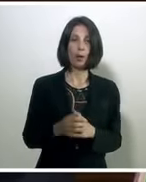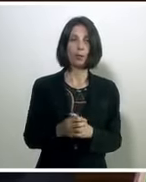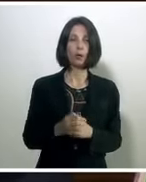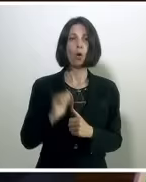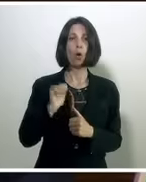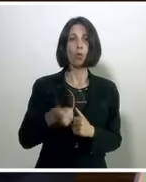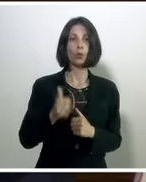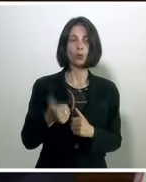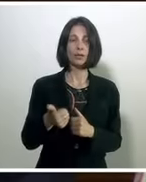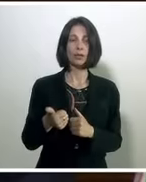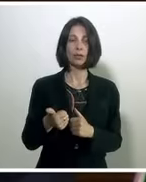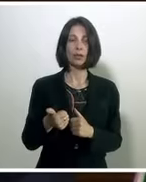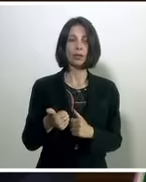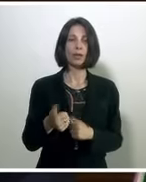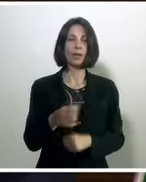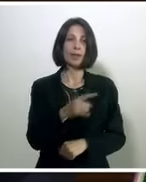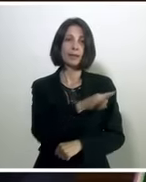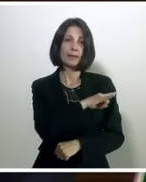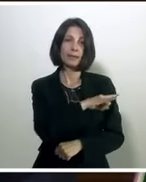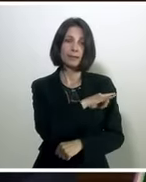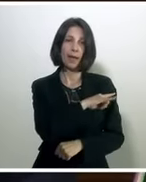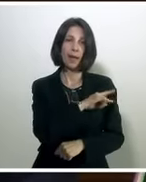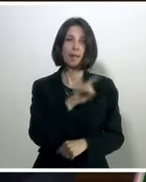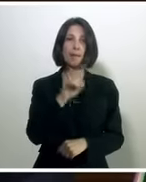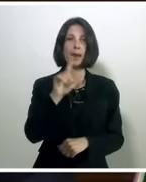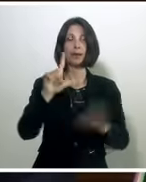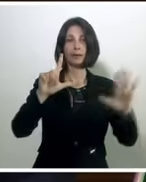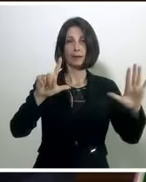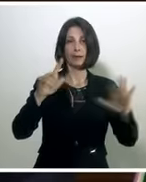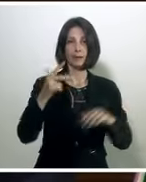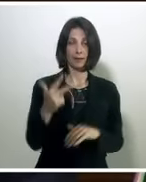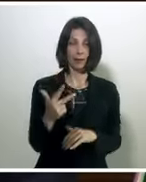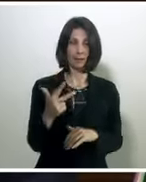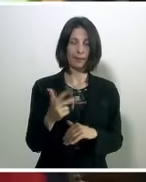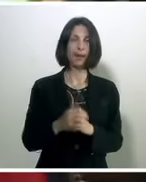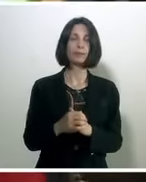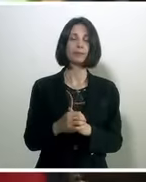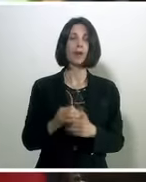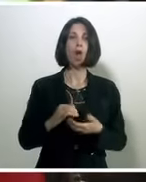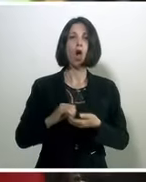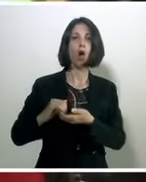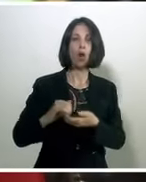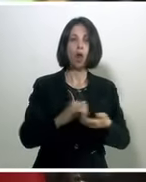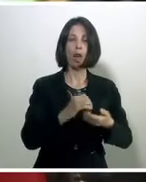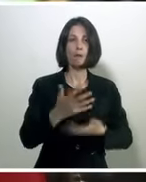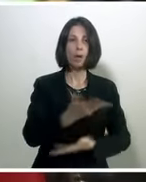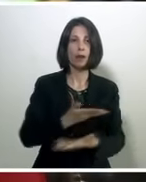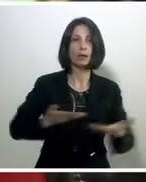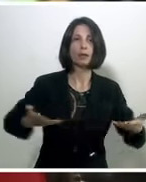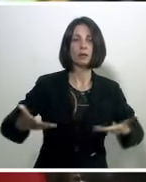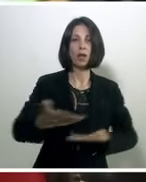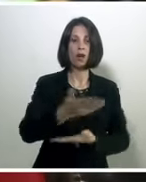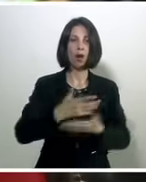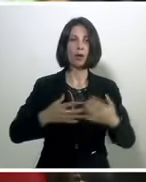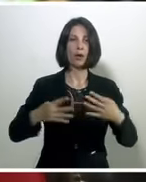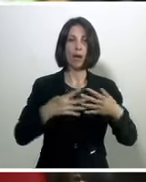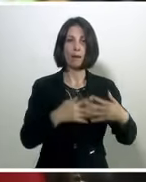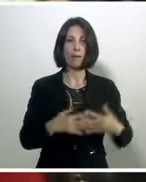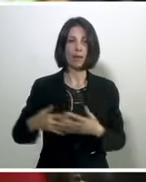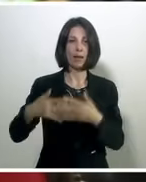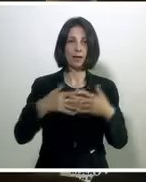settembre del 73 che aveva portato le forze reazionarie interne in collaborazione con gli Stati Uniti a rovesciare il governo del socialista agende